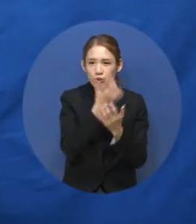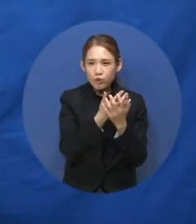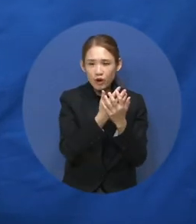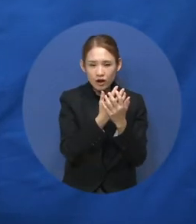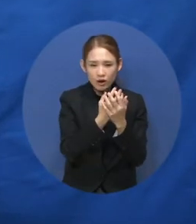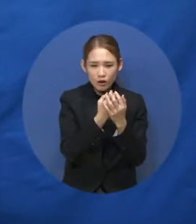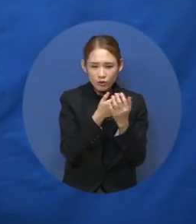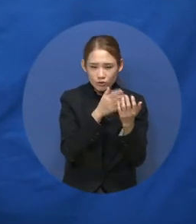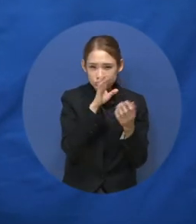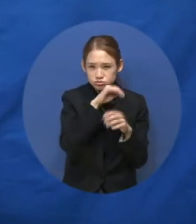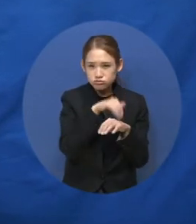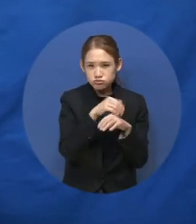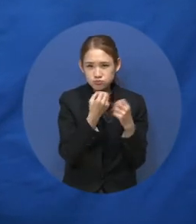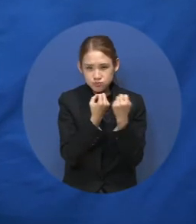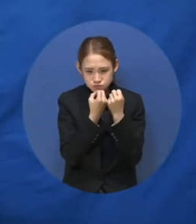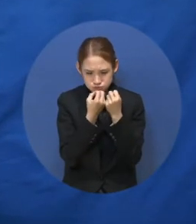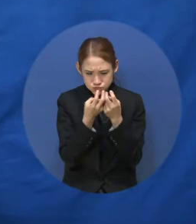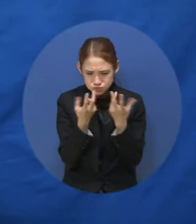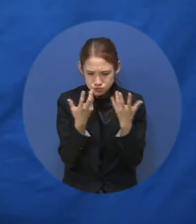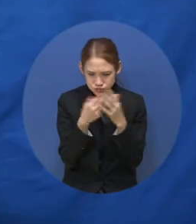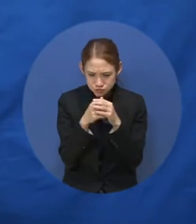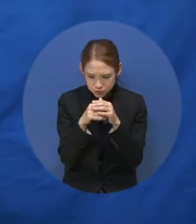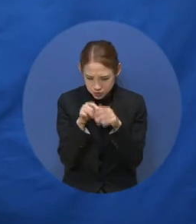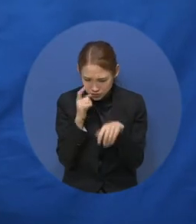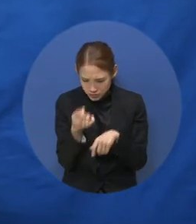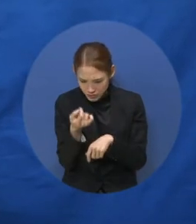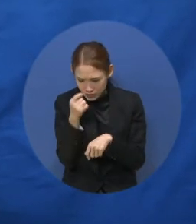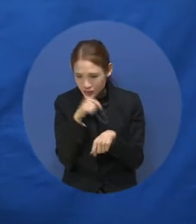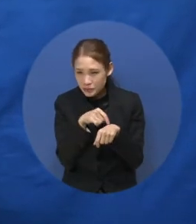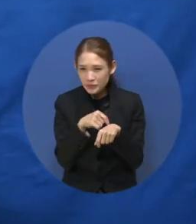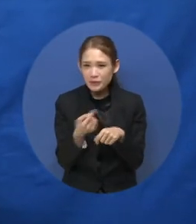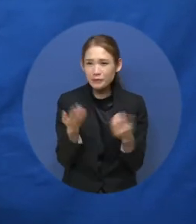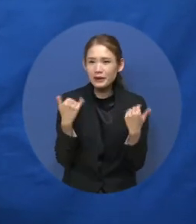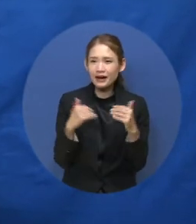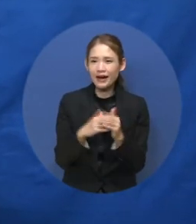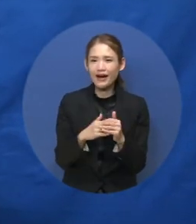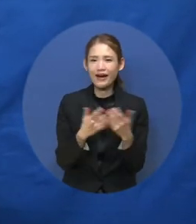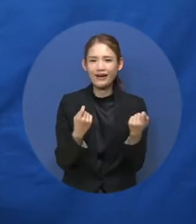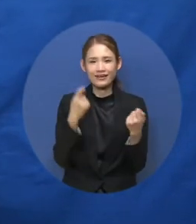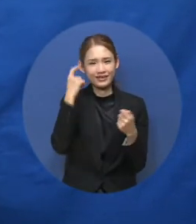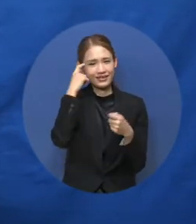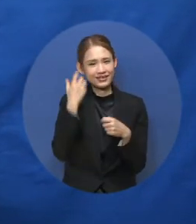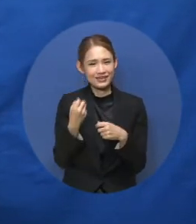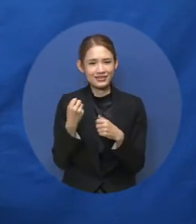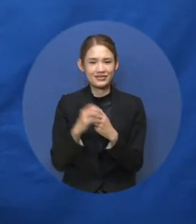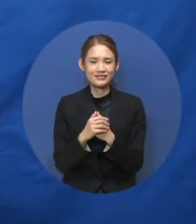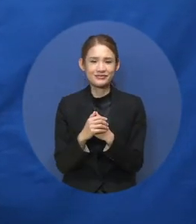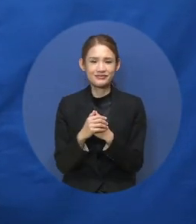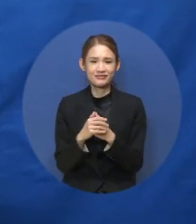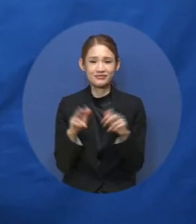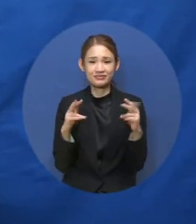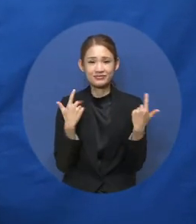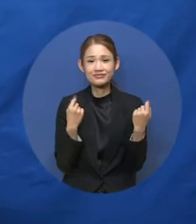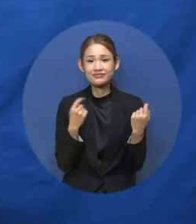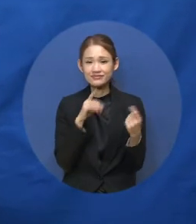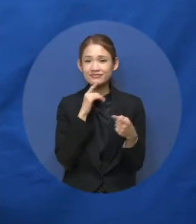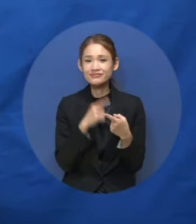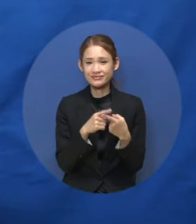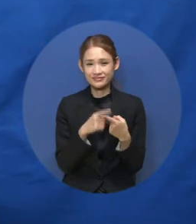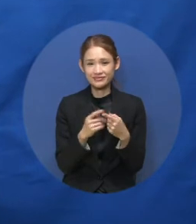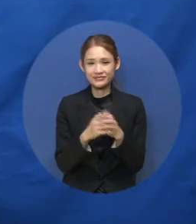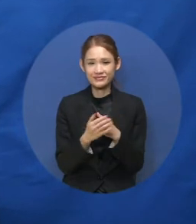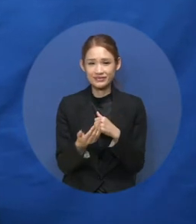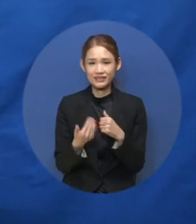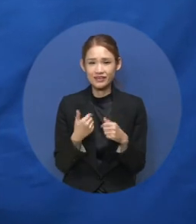수는 없으니까 어차피 해야 되잖아요. 그러니까 빨리 시간이 흘렀으면 좋겠다 막 이런 생각들이 있었는데 지금도 마찬가지인 것 같아요. 하기